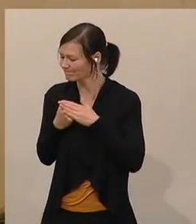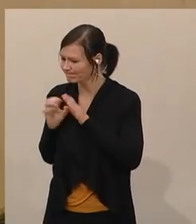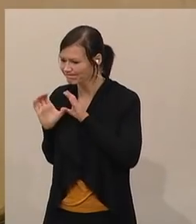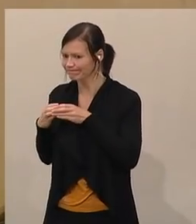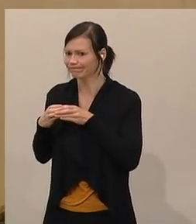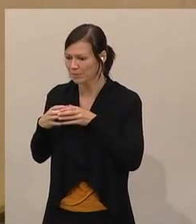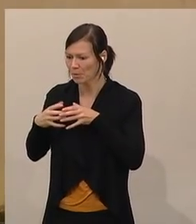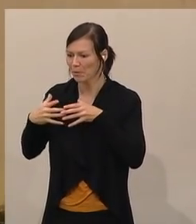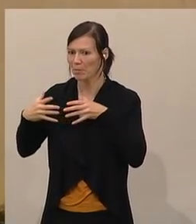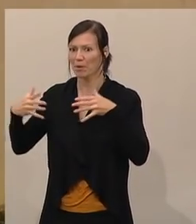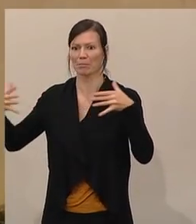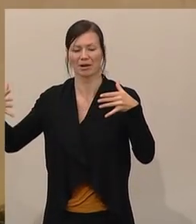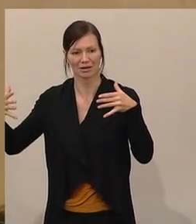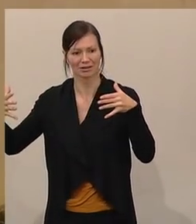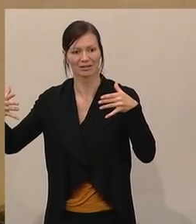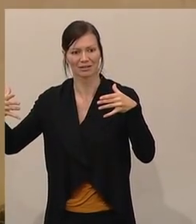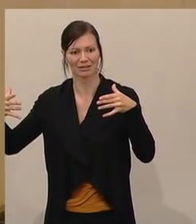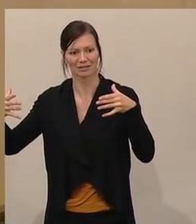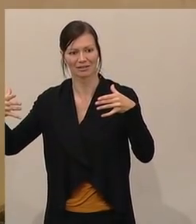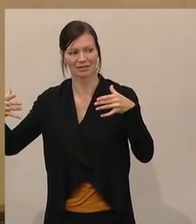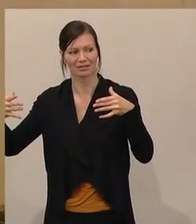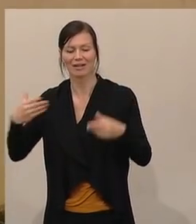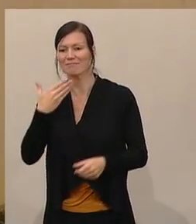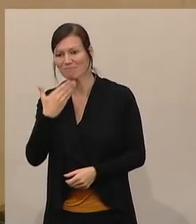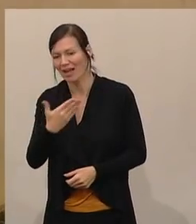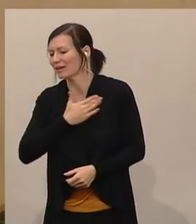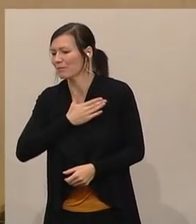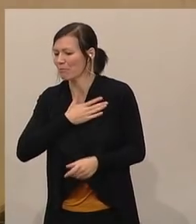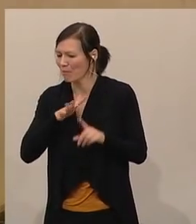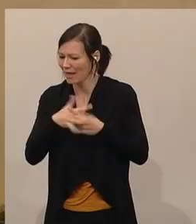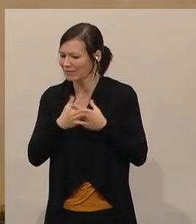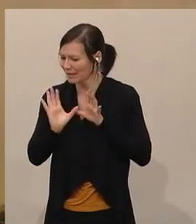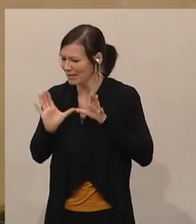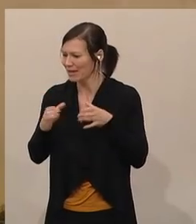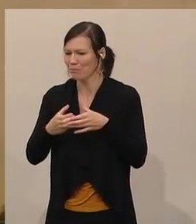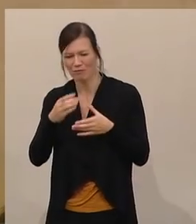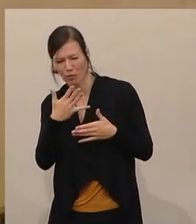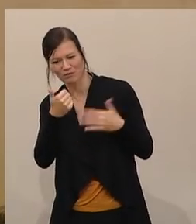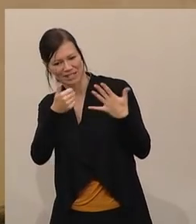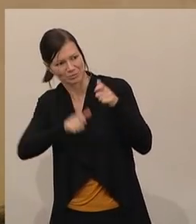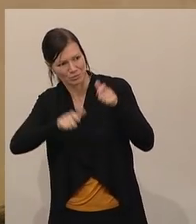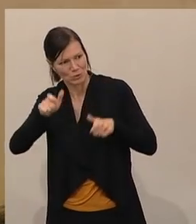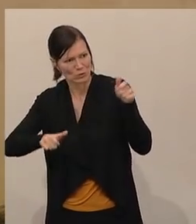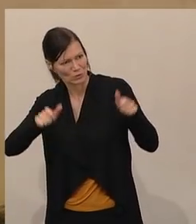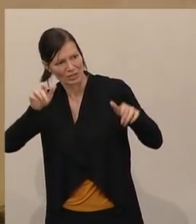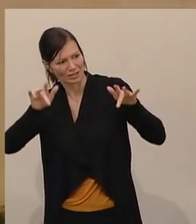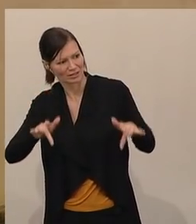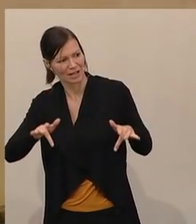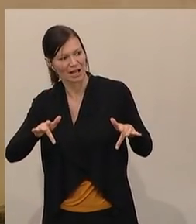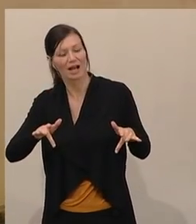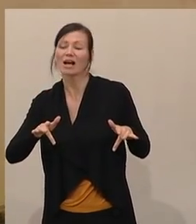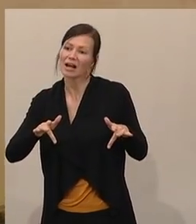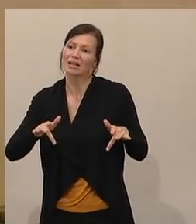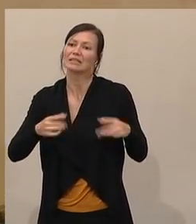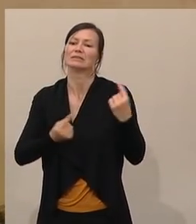und gedeiht. Nicht zuletzt dank der Arbeit meines emsigen Teams. Sie sind heute hier, 5, 6, gemäß der